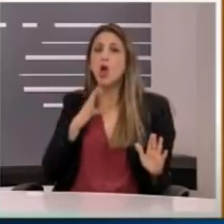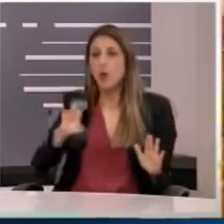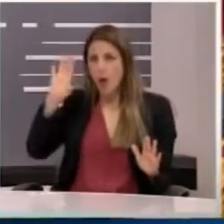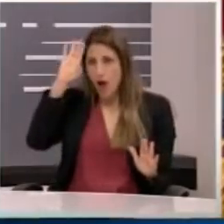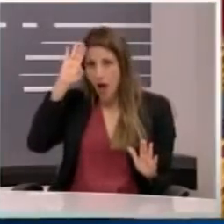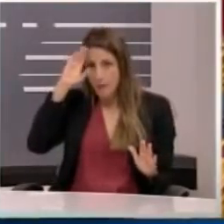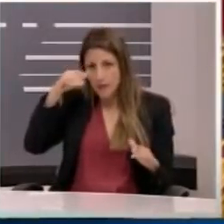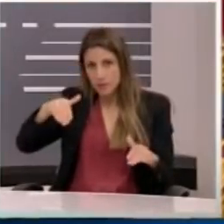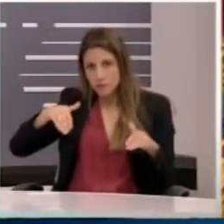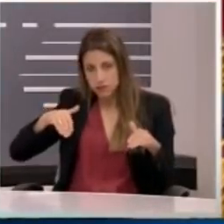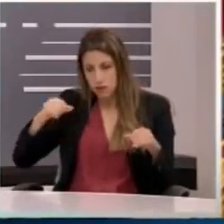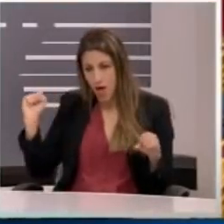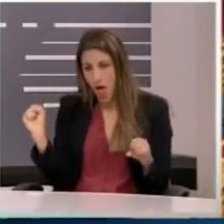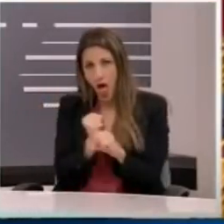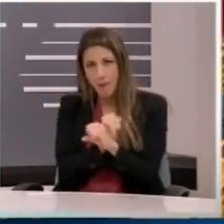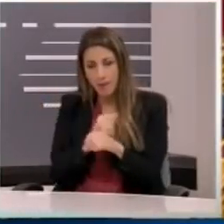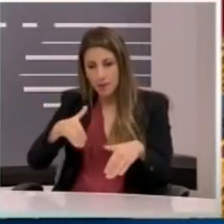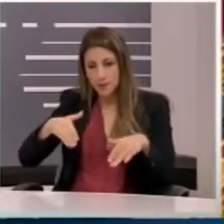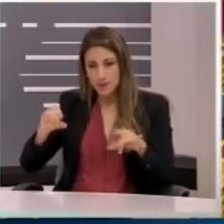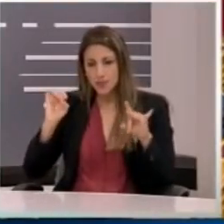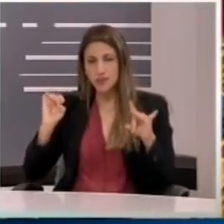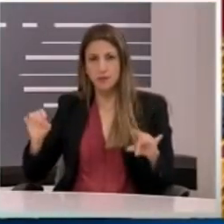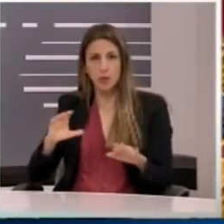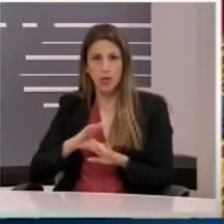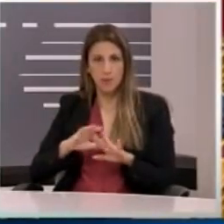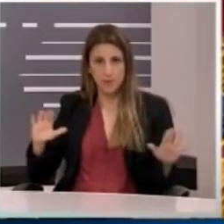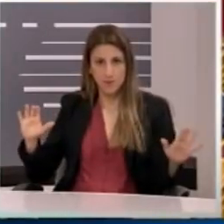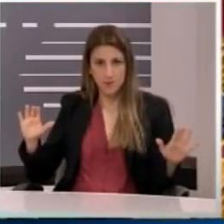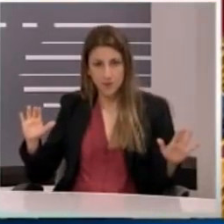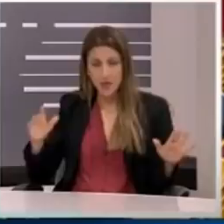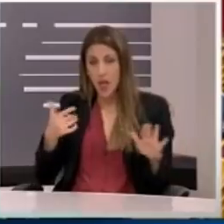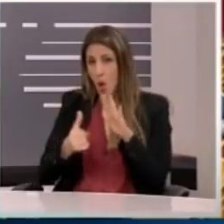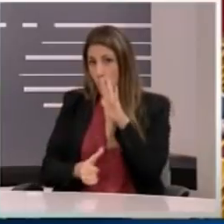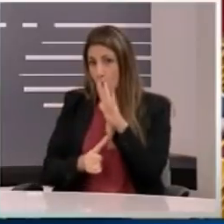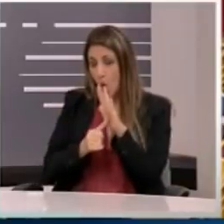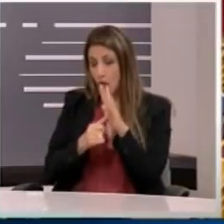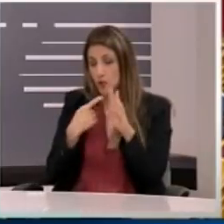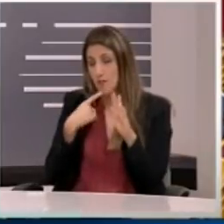καλωσύνη, δεν κουνήθηκαν. Αν έχετε την καλοσύνη. Βιάζεστε για να συζητήσετε για το ποιος